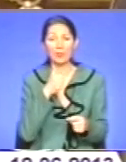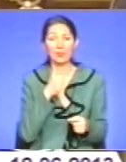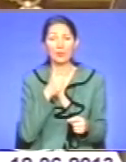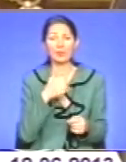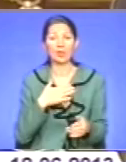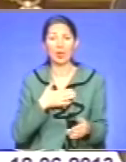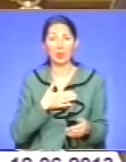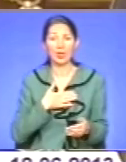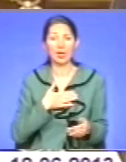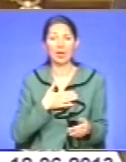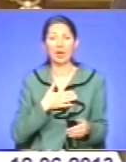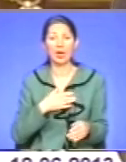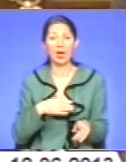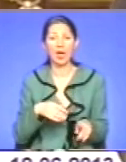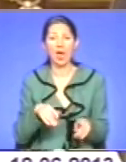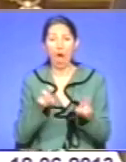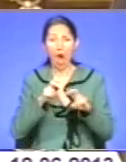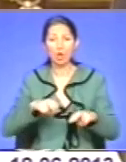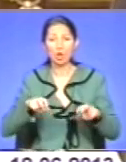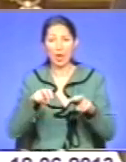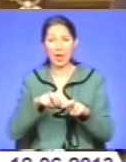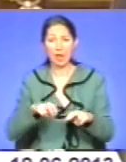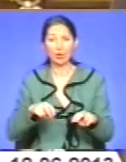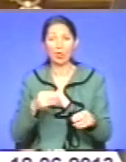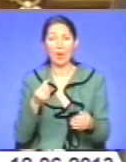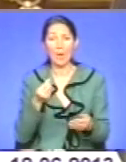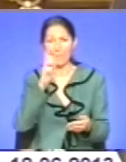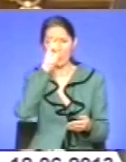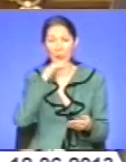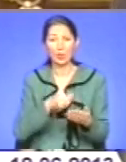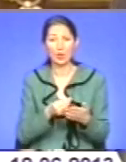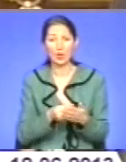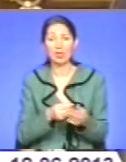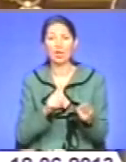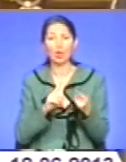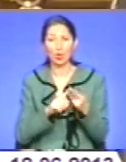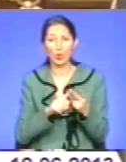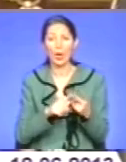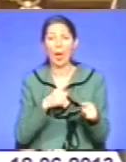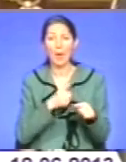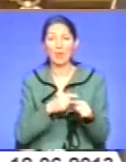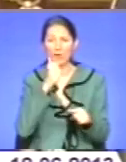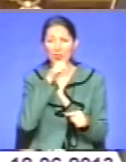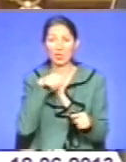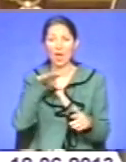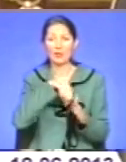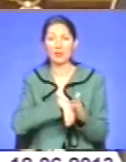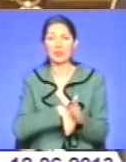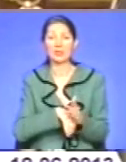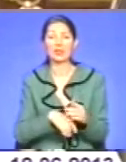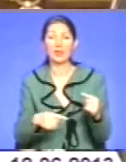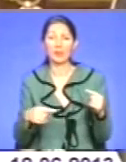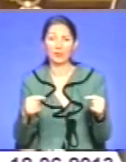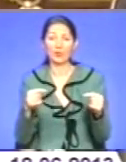ми все ж таки розглянули бюджет на друге півріччя і внесли відповідні